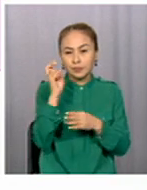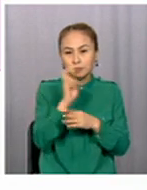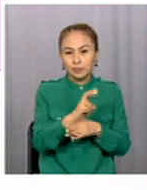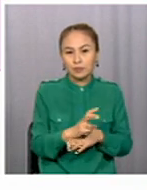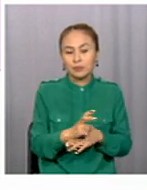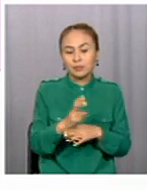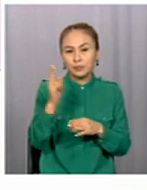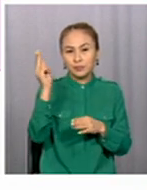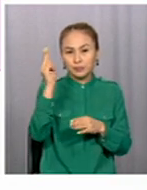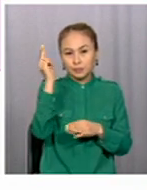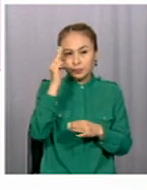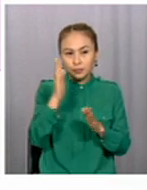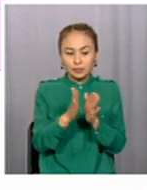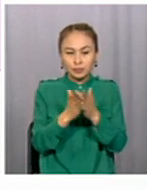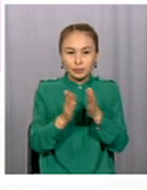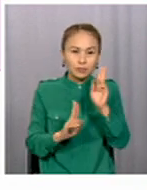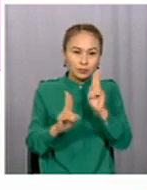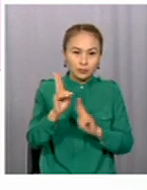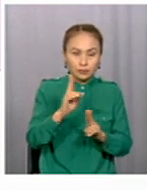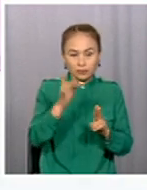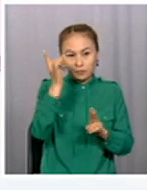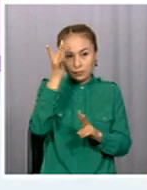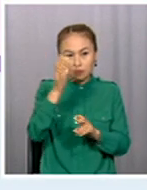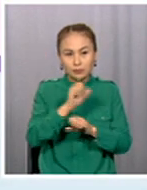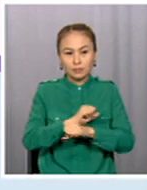кітапхана ережесін естен шығармаңдар.